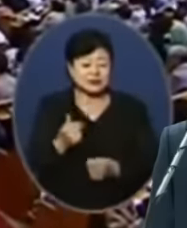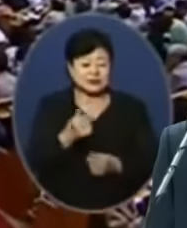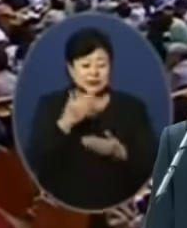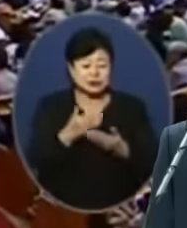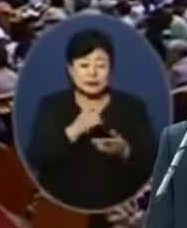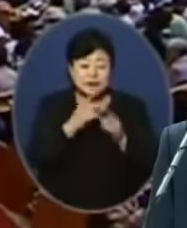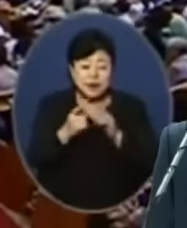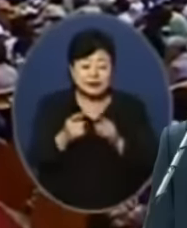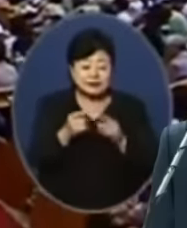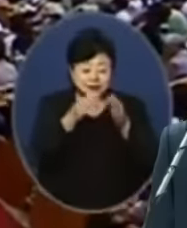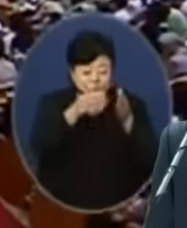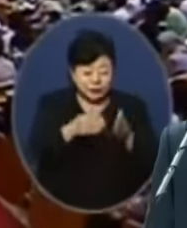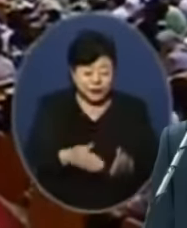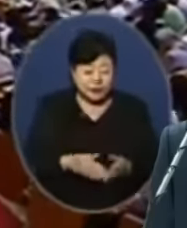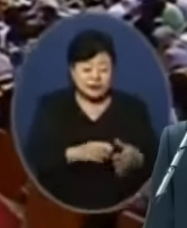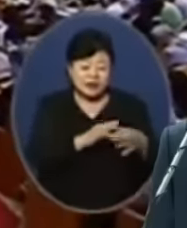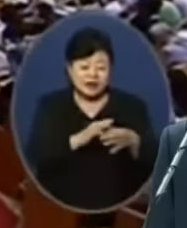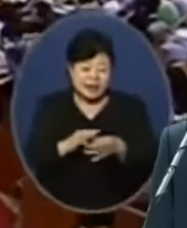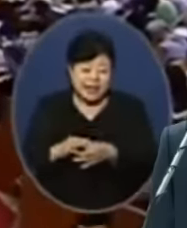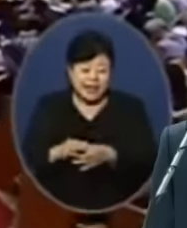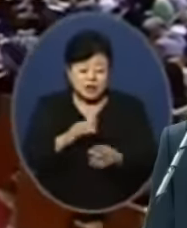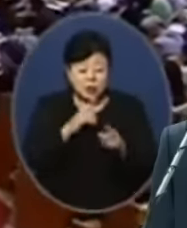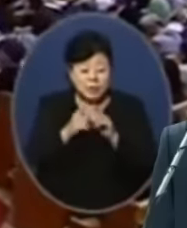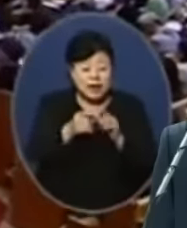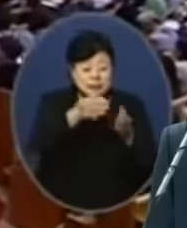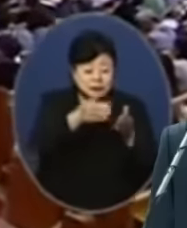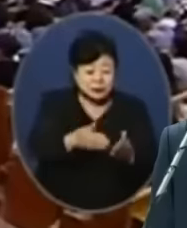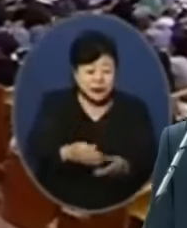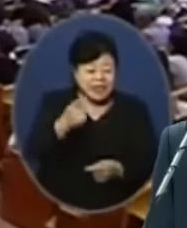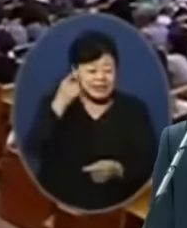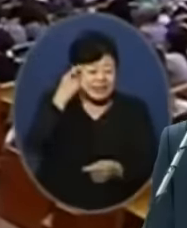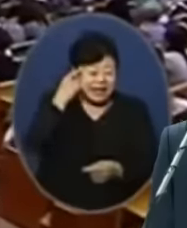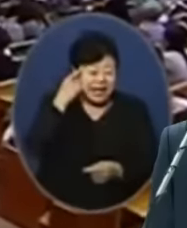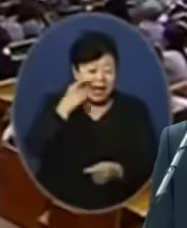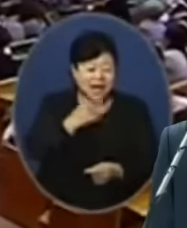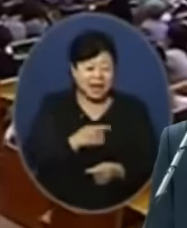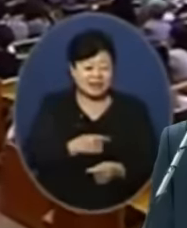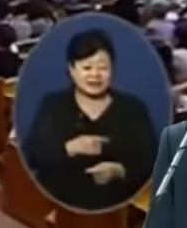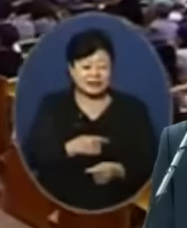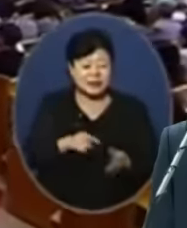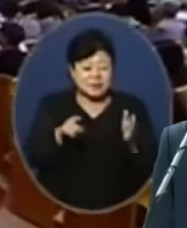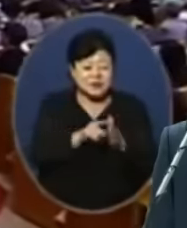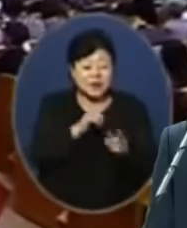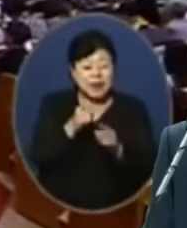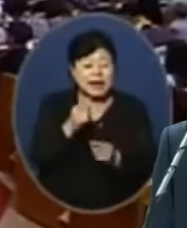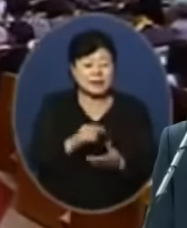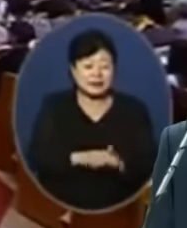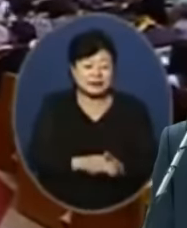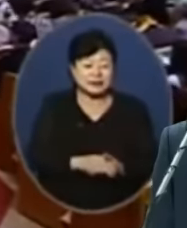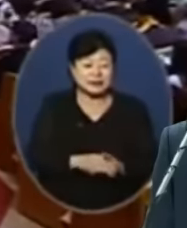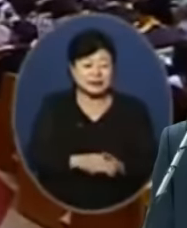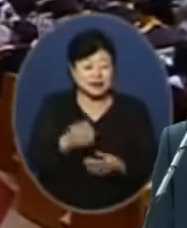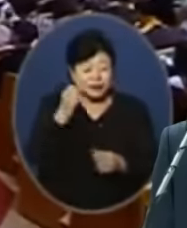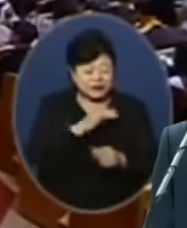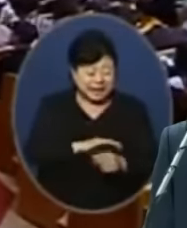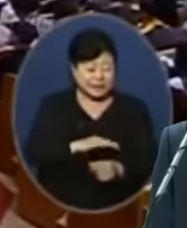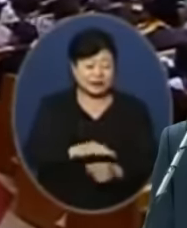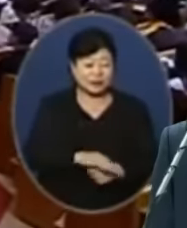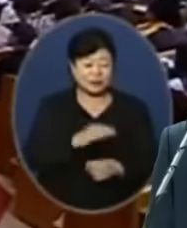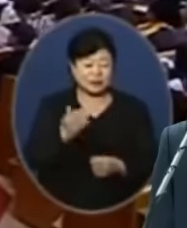주신 말씀을 통해서 끊임없이 말씀을 통하여 생각하고 꿈꾸고 믿고 말함으로 여러분 영혼이